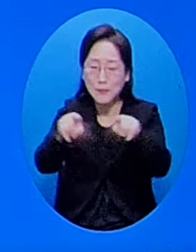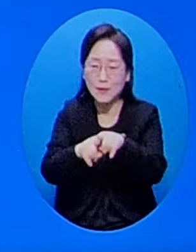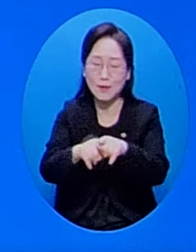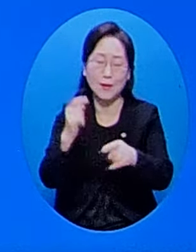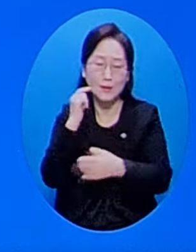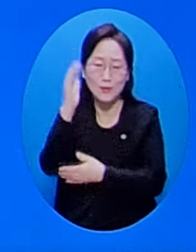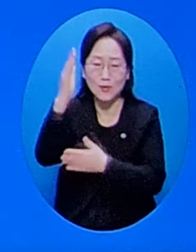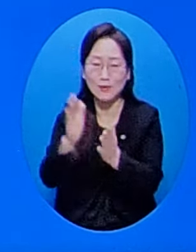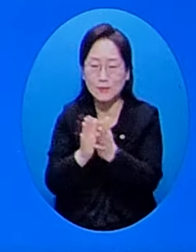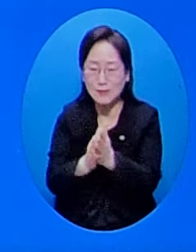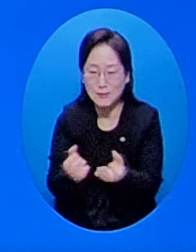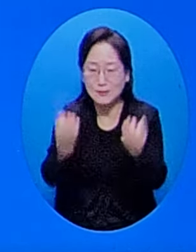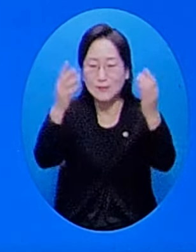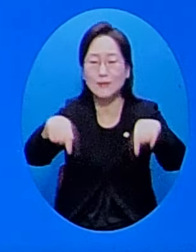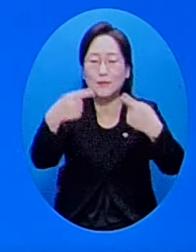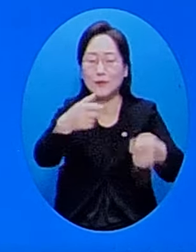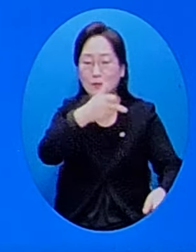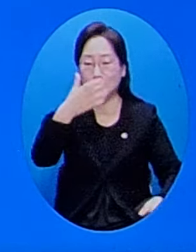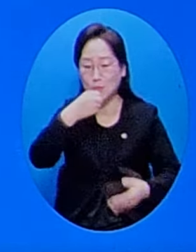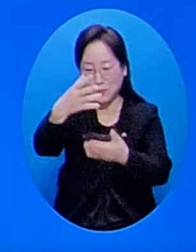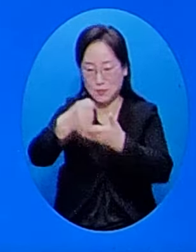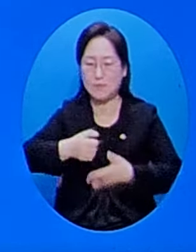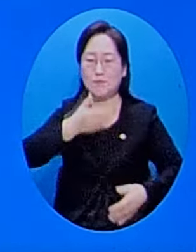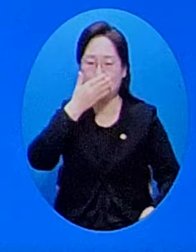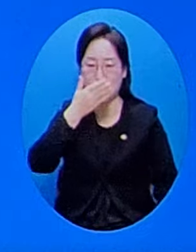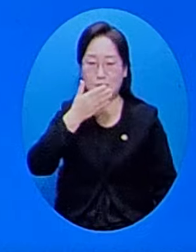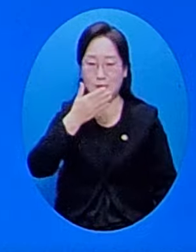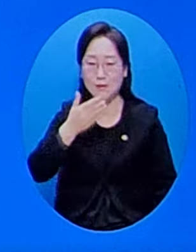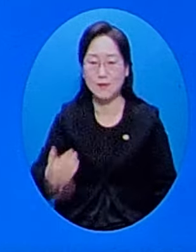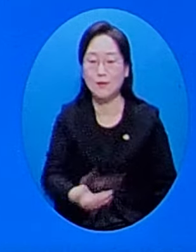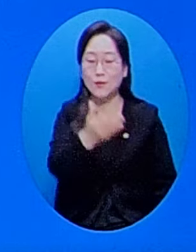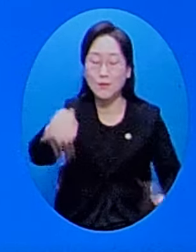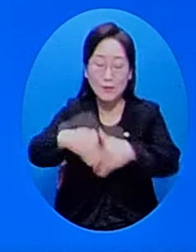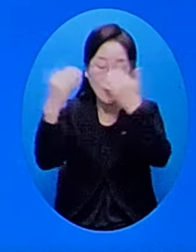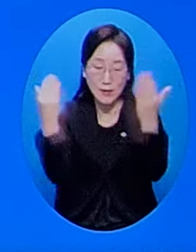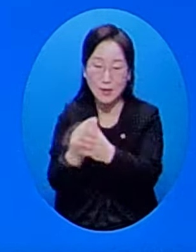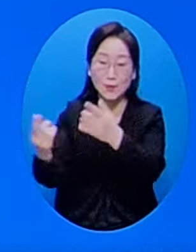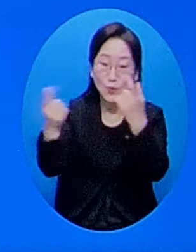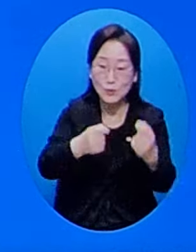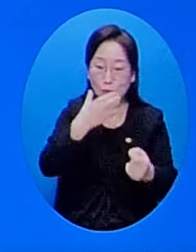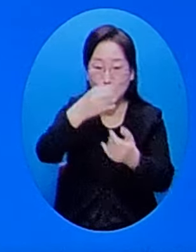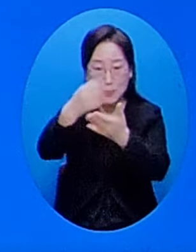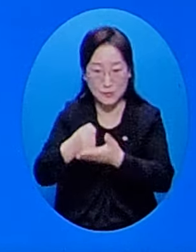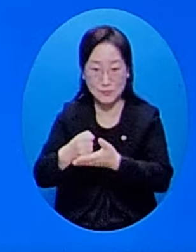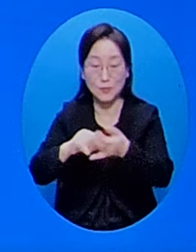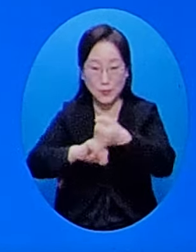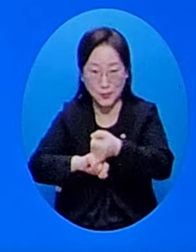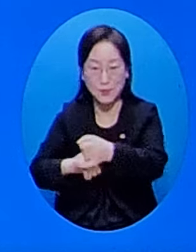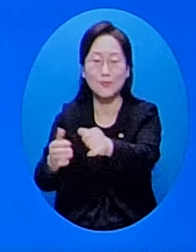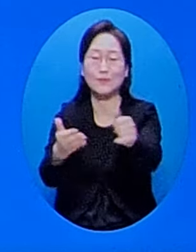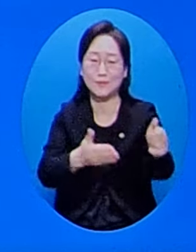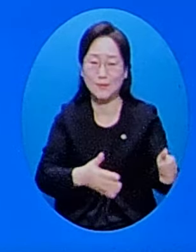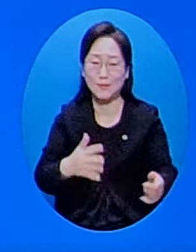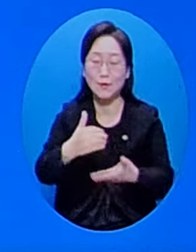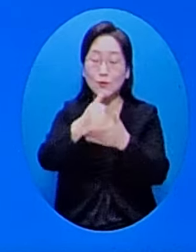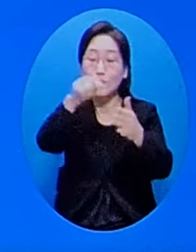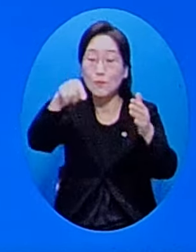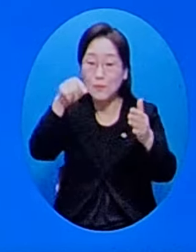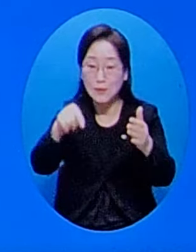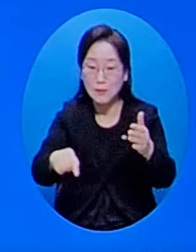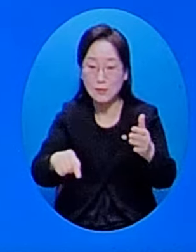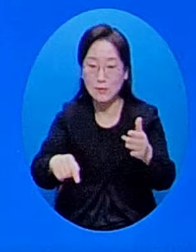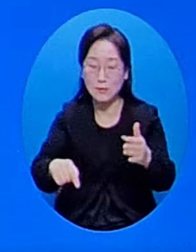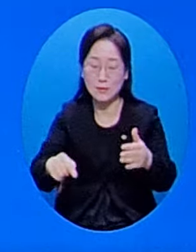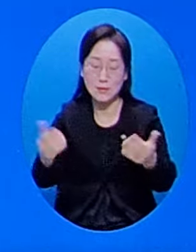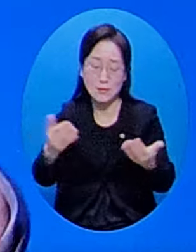잔치에 참여하고 큰 복을 받아 누리게 되는 것입니다. 여러분 모두가 하나님의 복받은 자녀들이 되기를 바랍니다. 주님 안에서 하늘이 형통하게 되기를